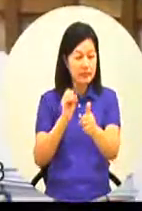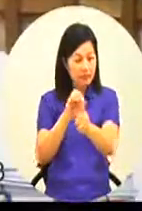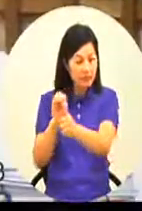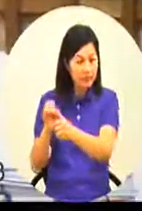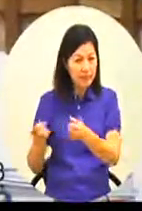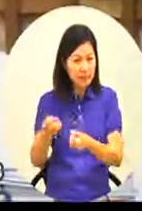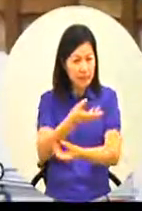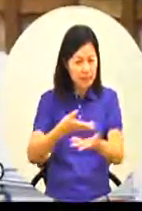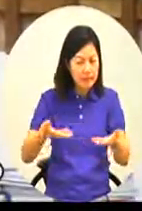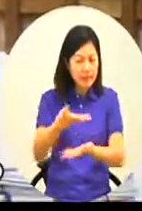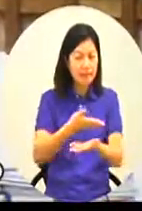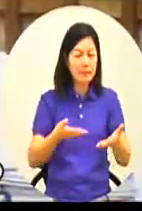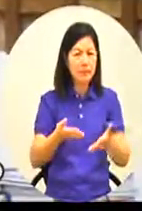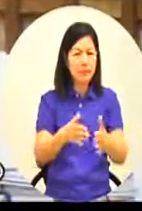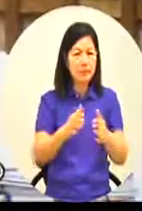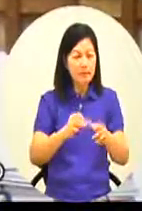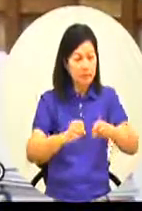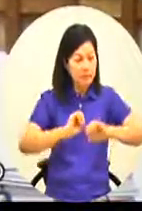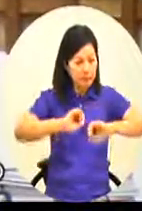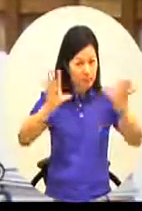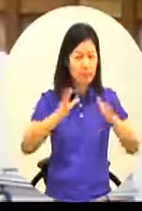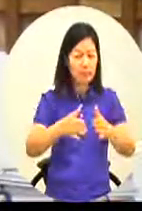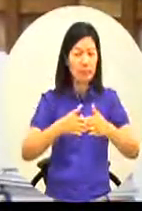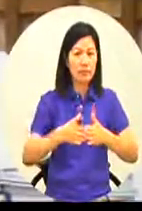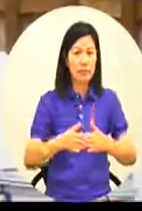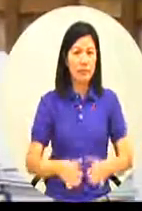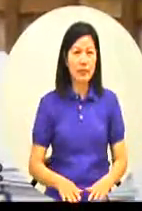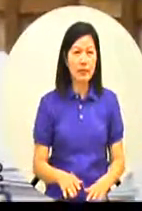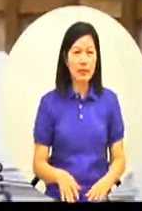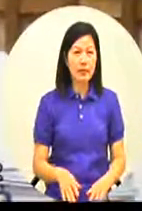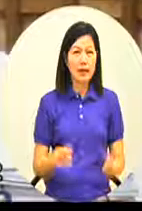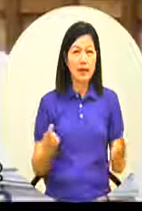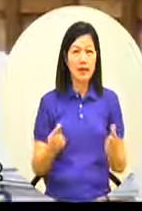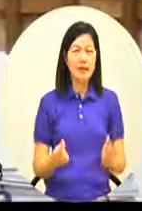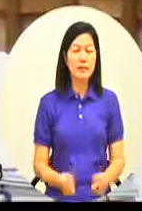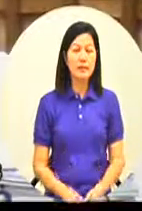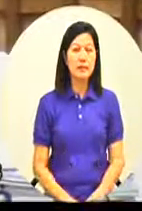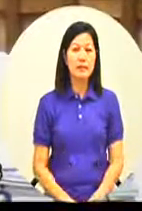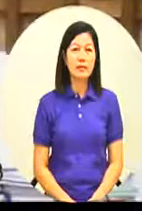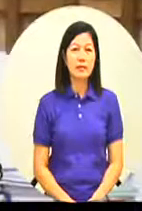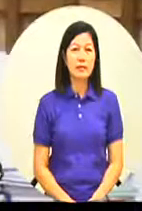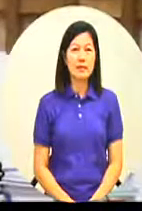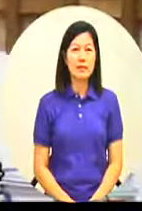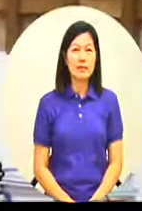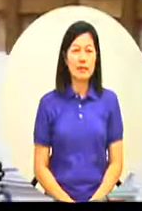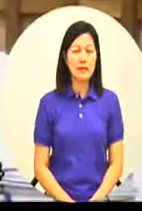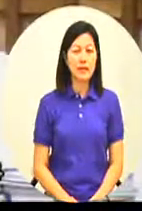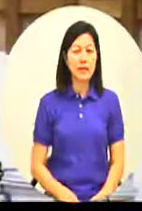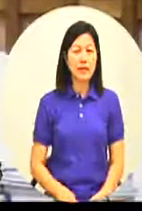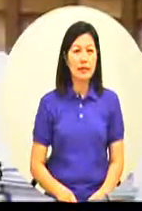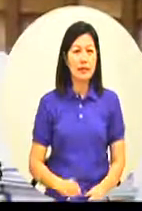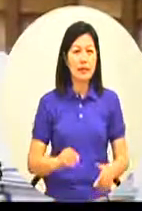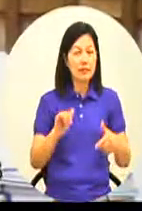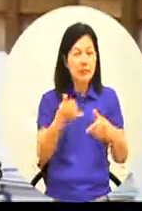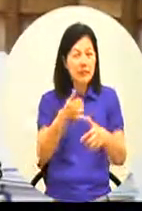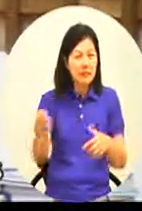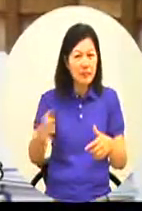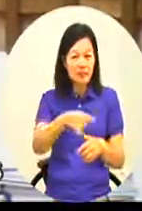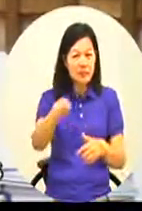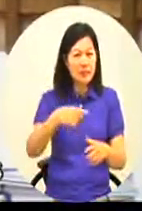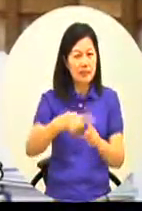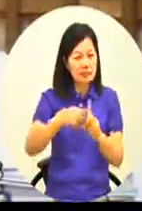甲公布啊！你若就咧单车里平一下，因这议员大家素质较悬呢，